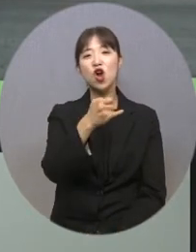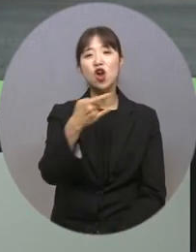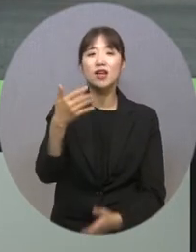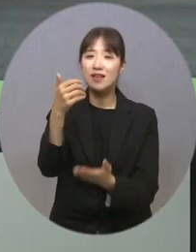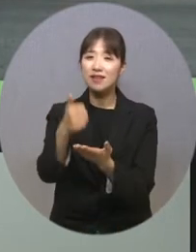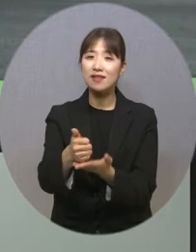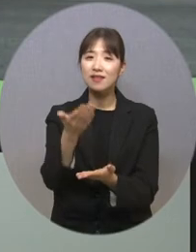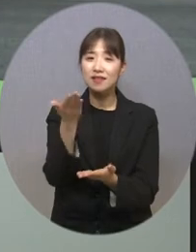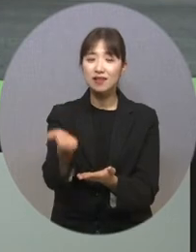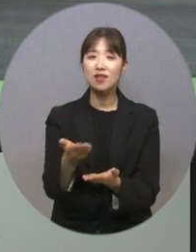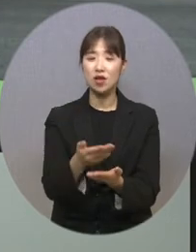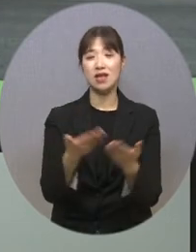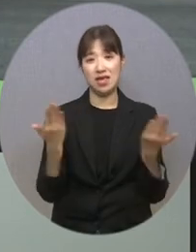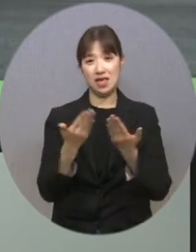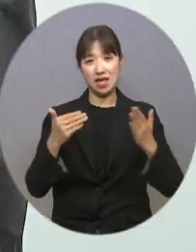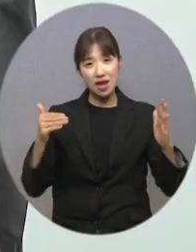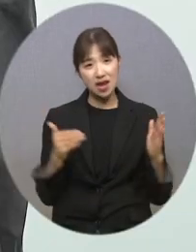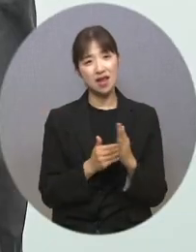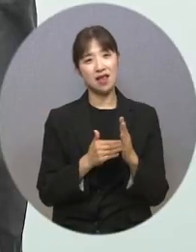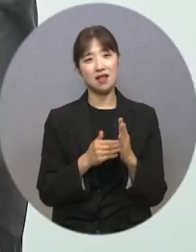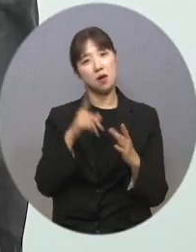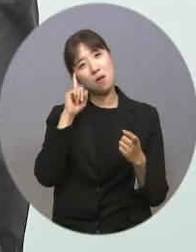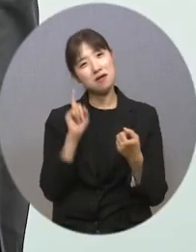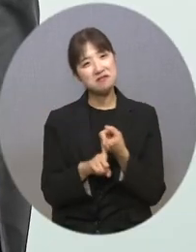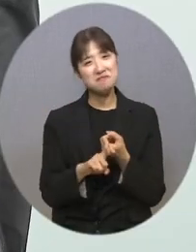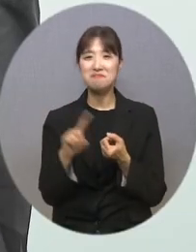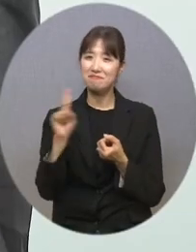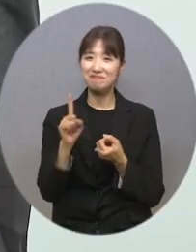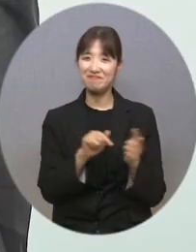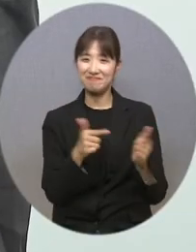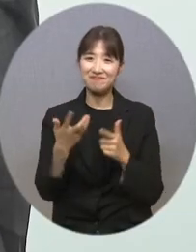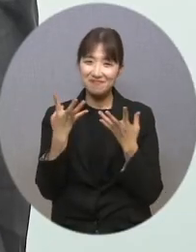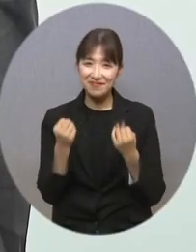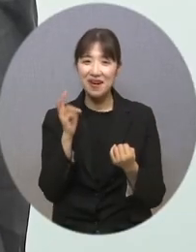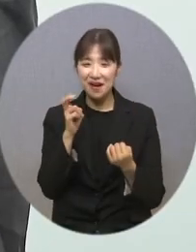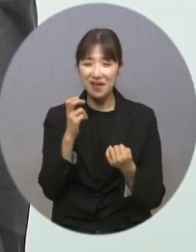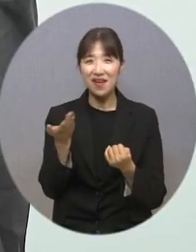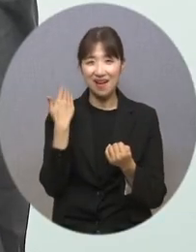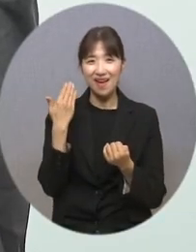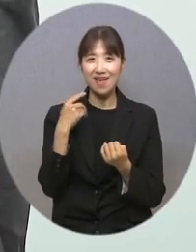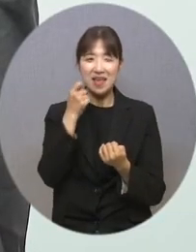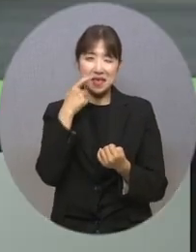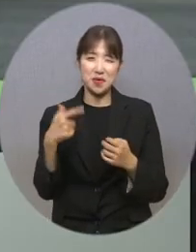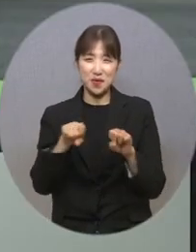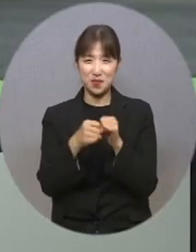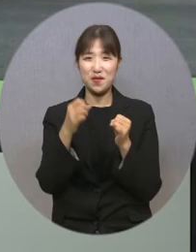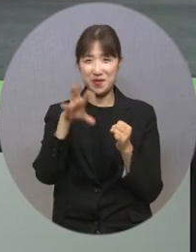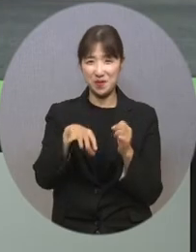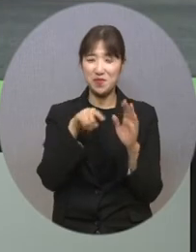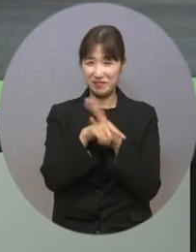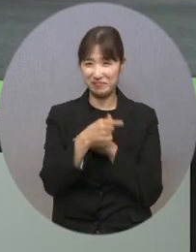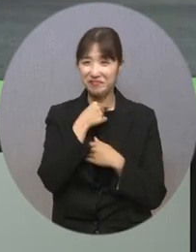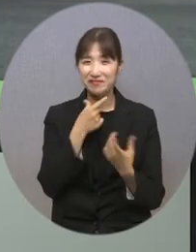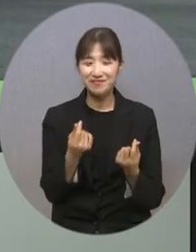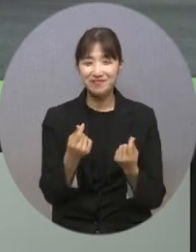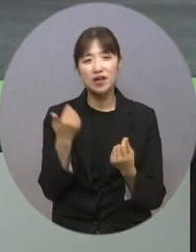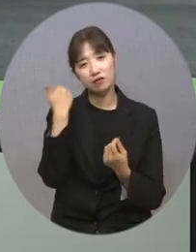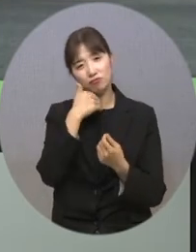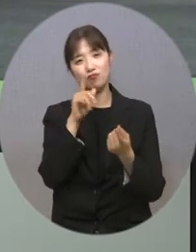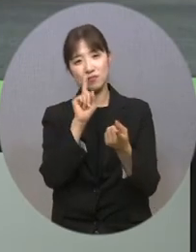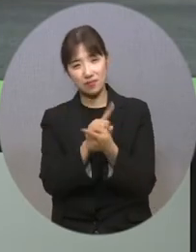문제 퇴근하면 이런 뭐 관심사가 이런거 많으실 것 같아요 아까 앞을 도 얘기 하셨는데 모두 누군가를 만나고